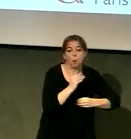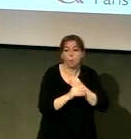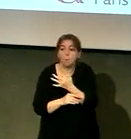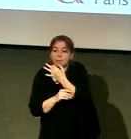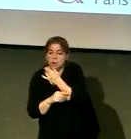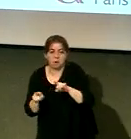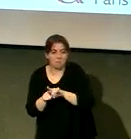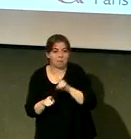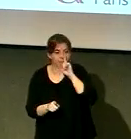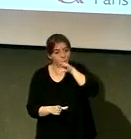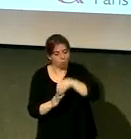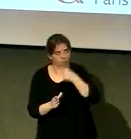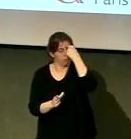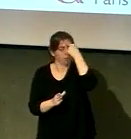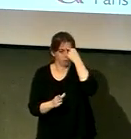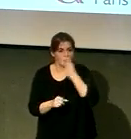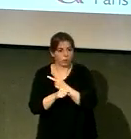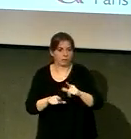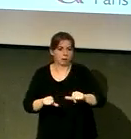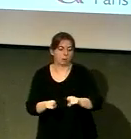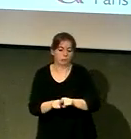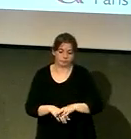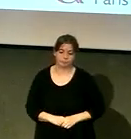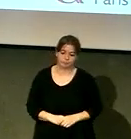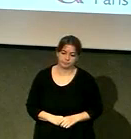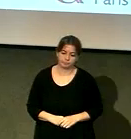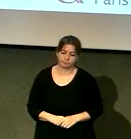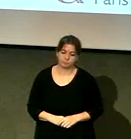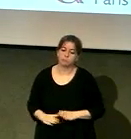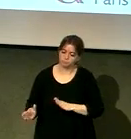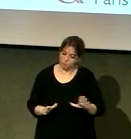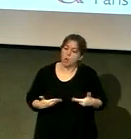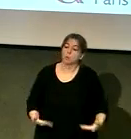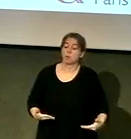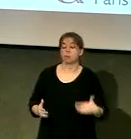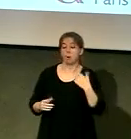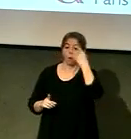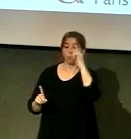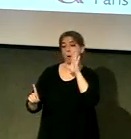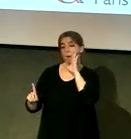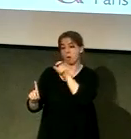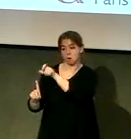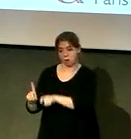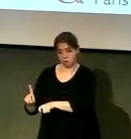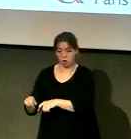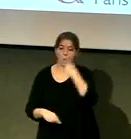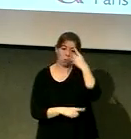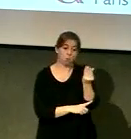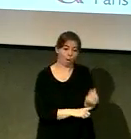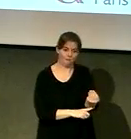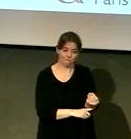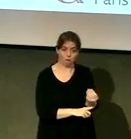produits. Alors, j'ai listé des conséquences pour la mère et des conséquences pour les